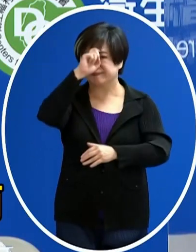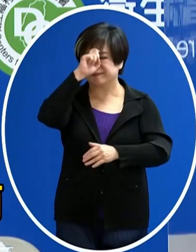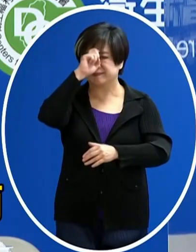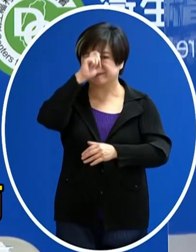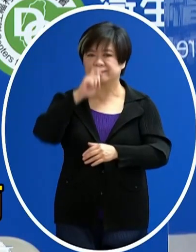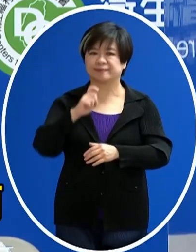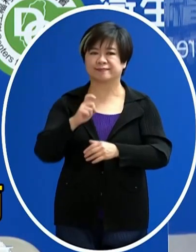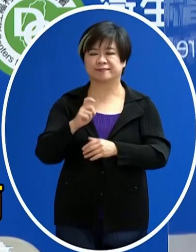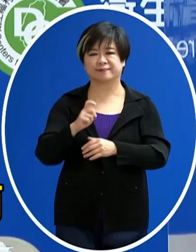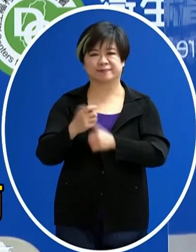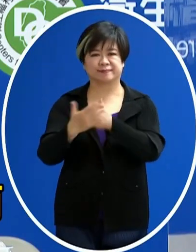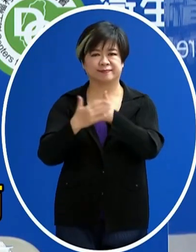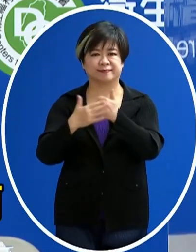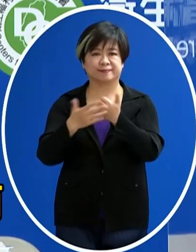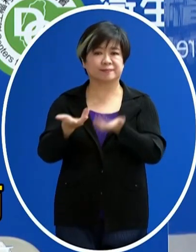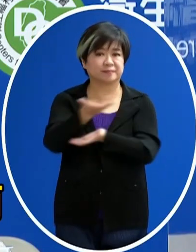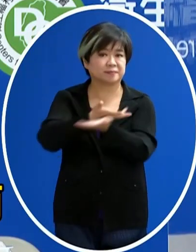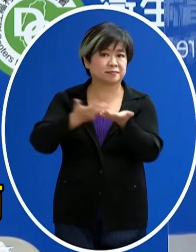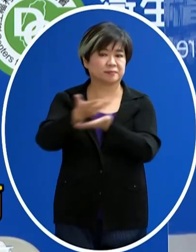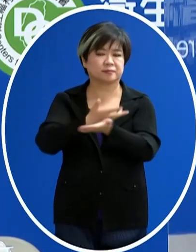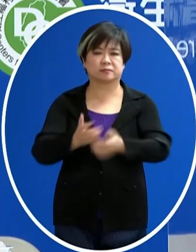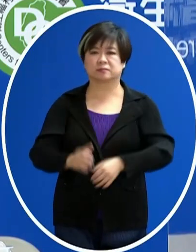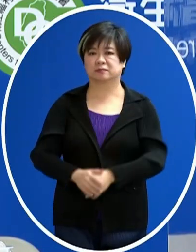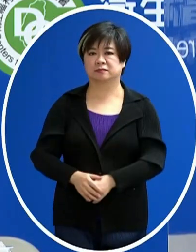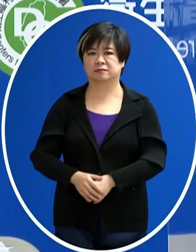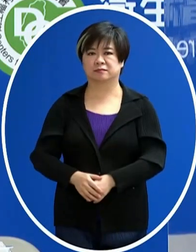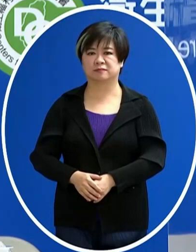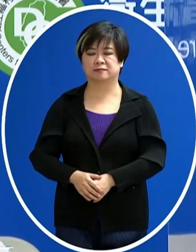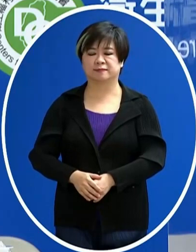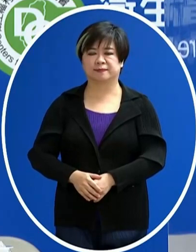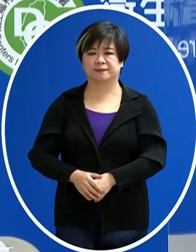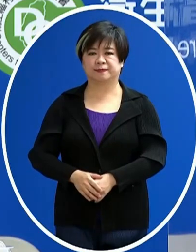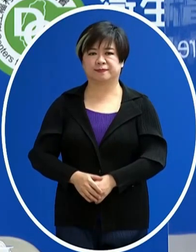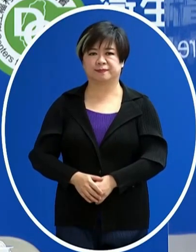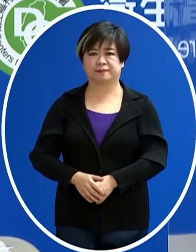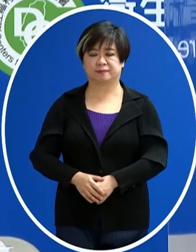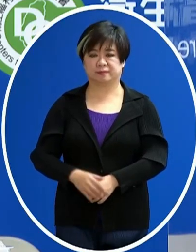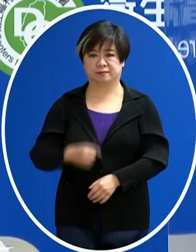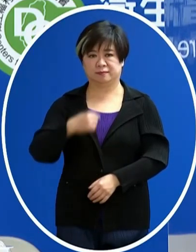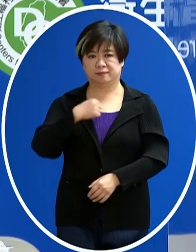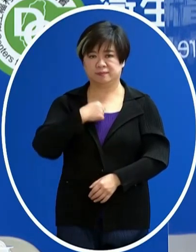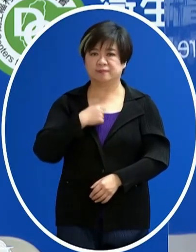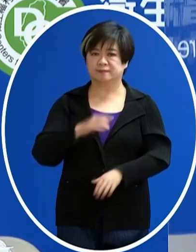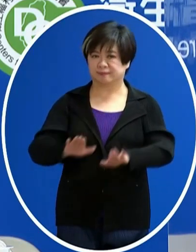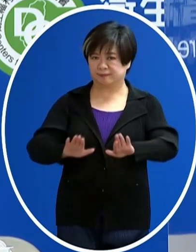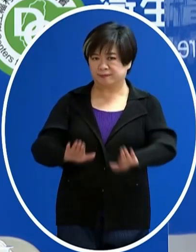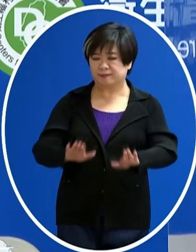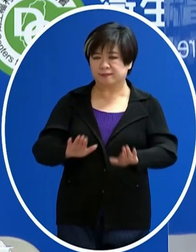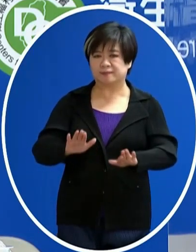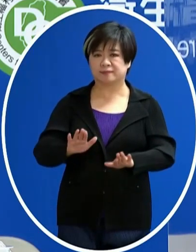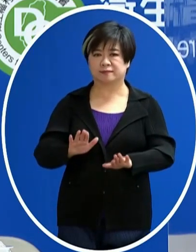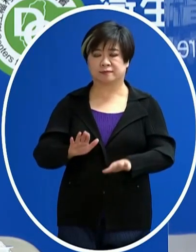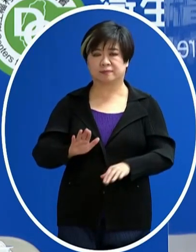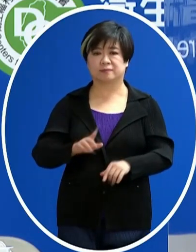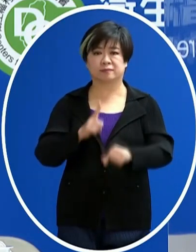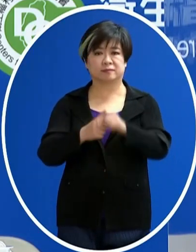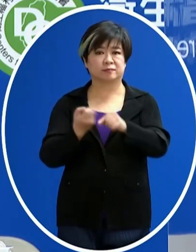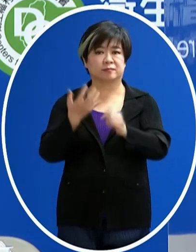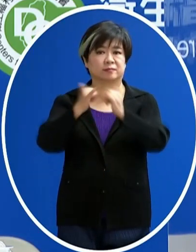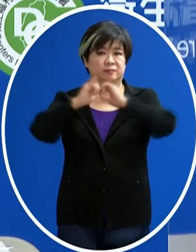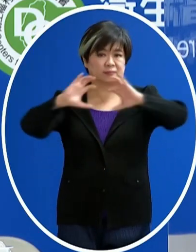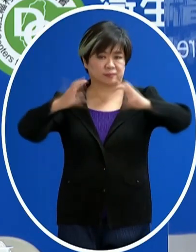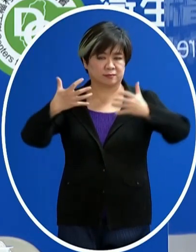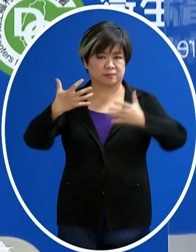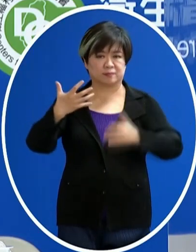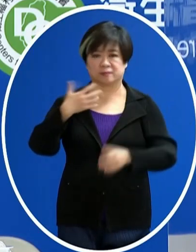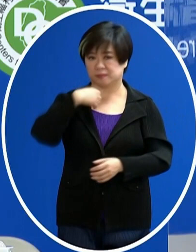这些相关的磋商嘛，那我们总是就是说在我们哈，在以今天我们中华民国